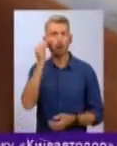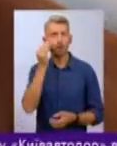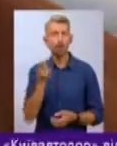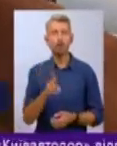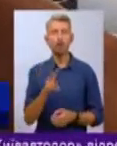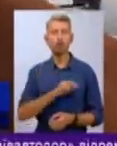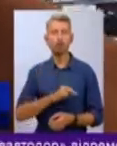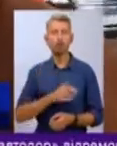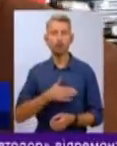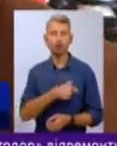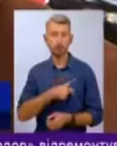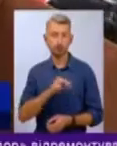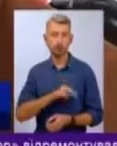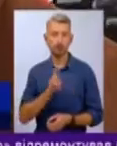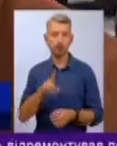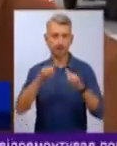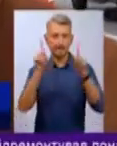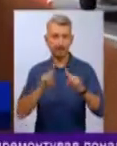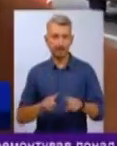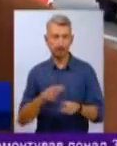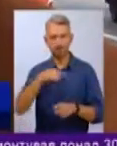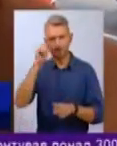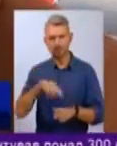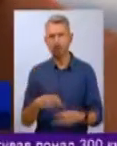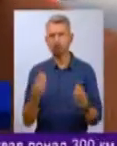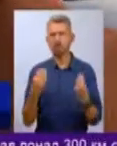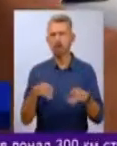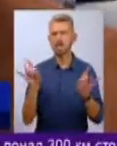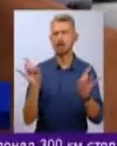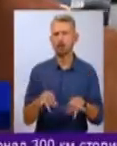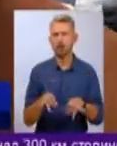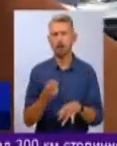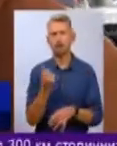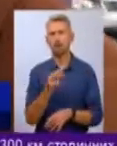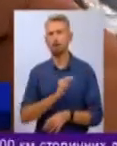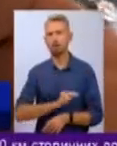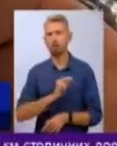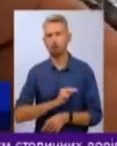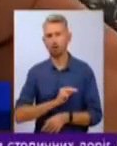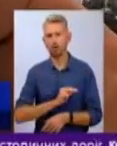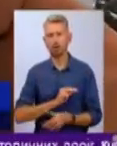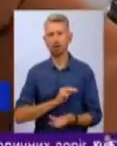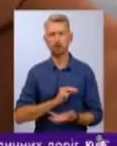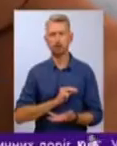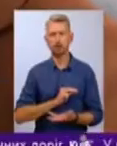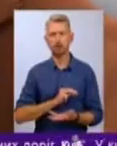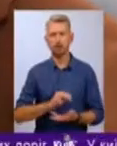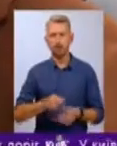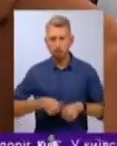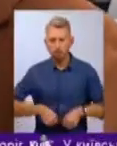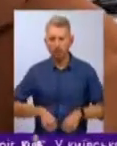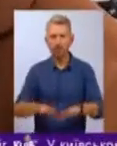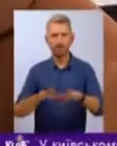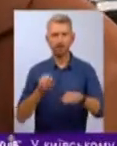наші депутати, вони працюють як зірки. Ми знаємо, що це шикарні ресторани, це мало роботи. І ми поставили їм червону